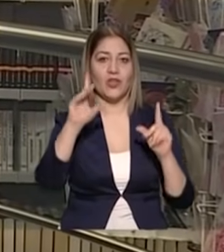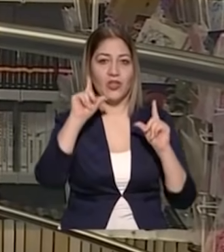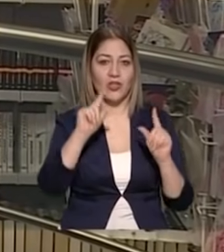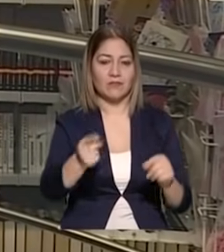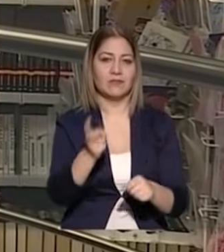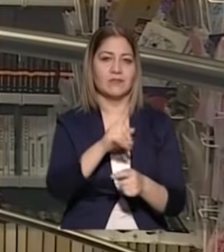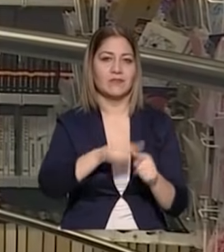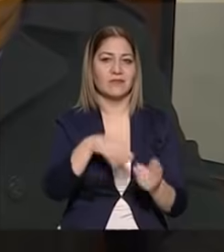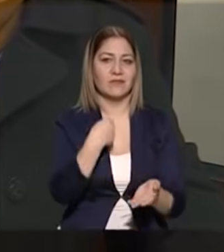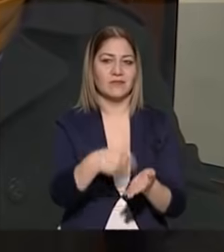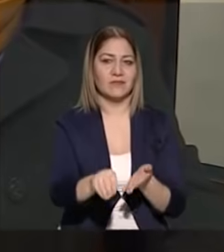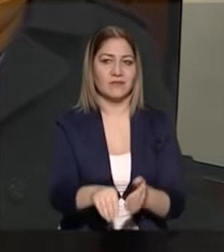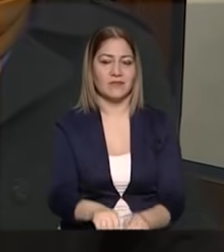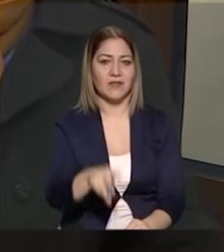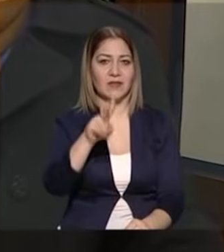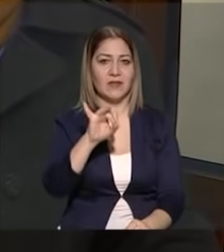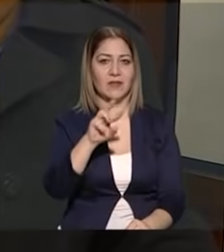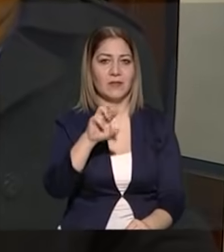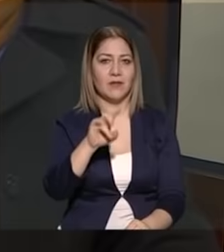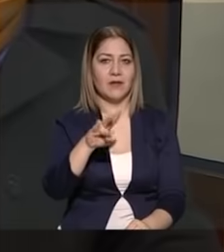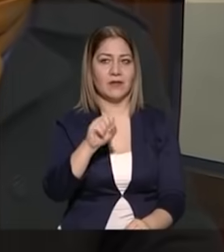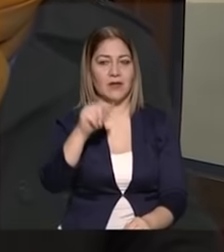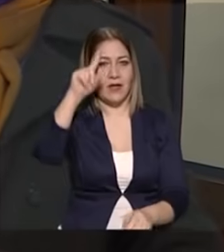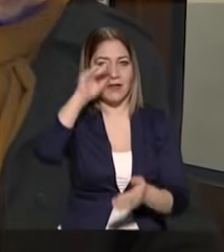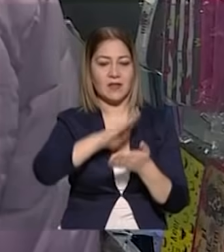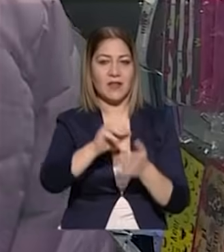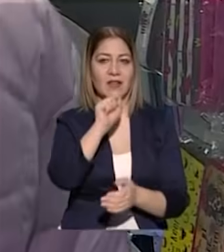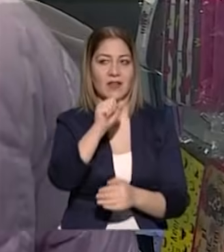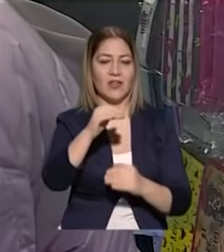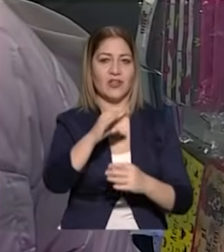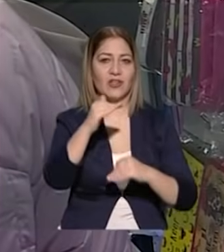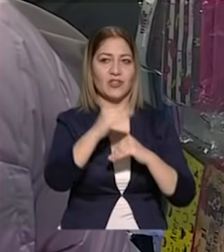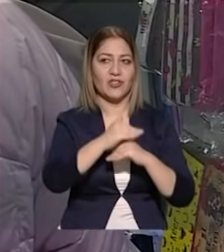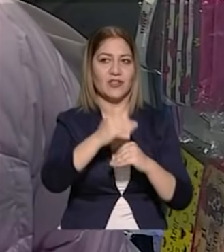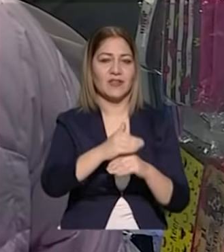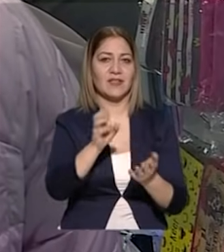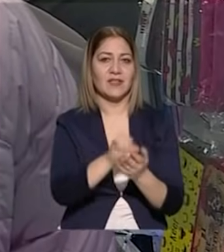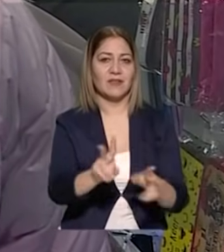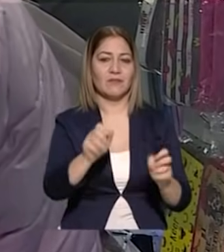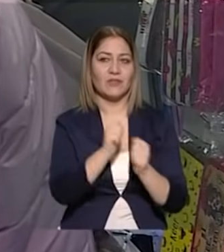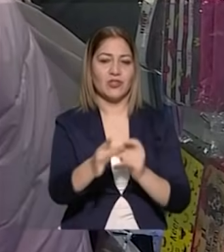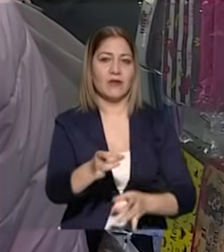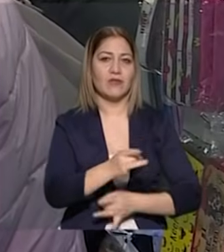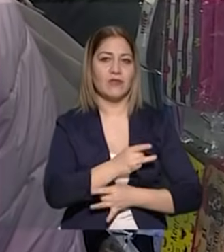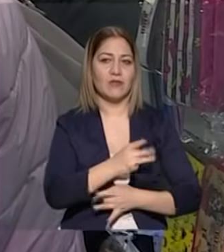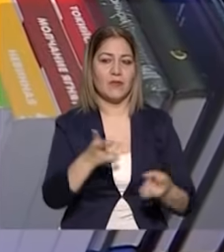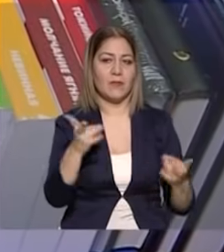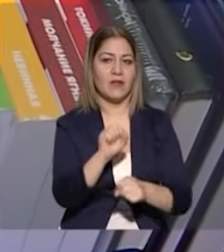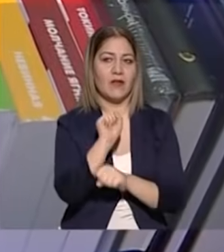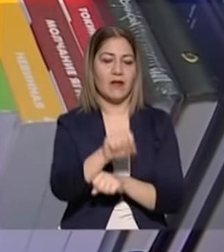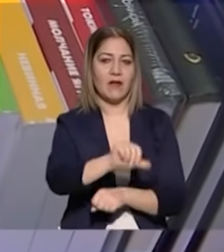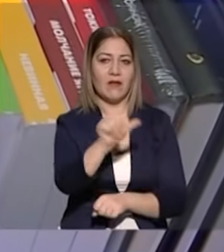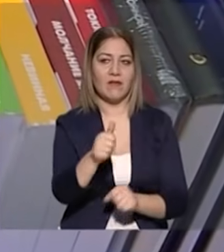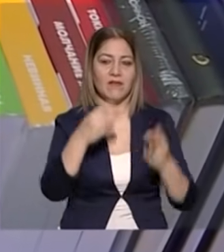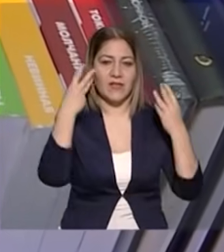զեղչով կատարեն իրենց գնումները։ Լիբանանահայ լրագրողի համար գրքի գիշերը միշտ տոն է եղել, ասում է իրավիճակը պետք է հաղթահարել, իսկ դրա